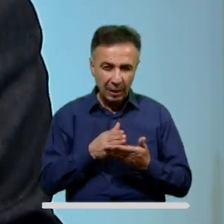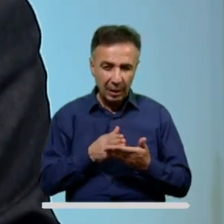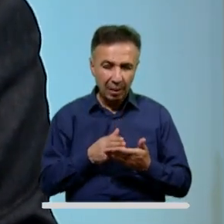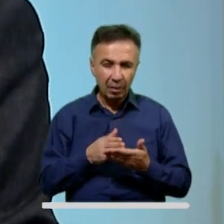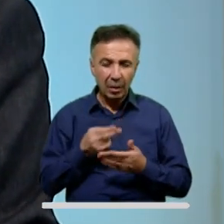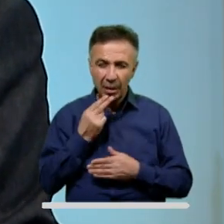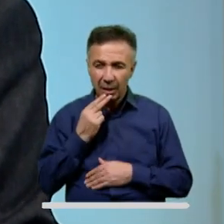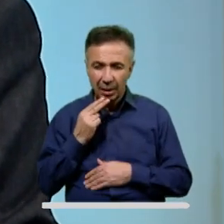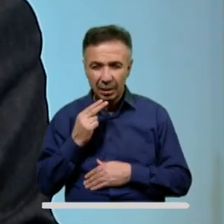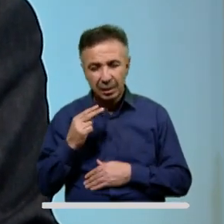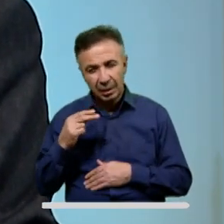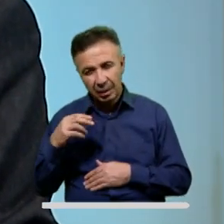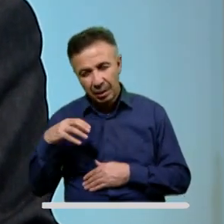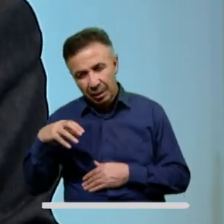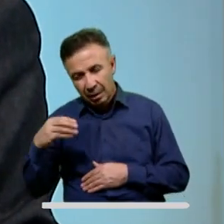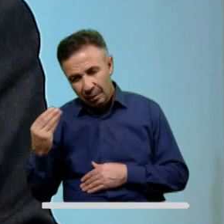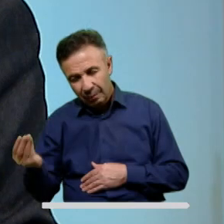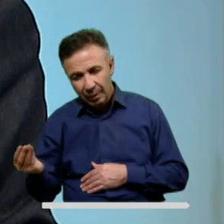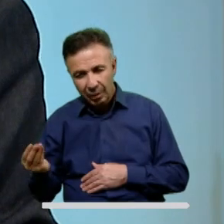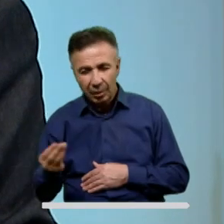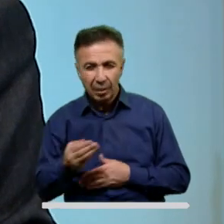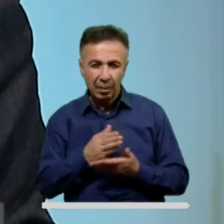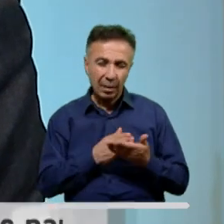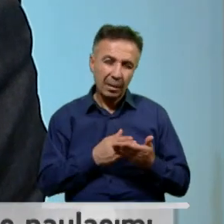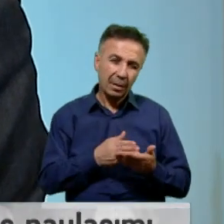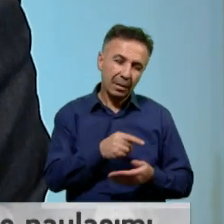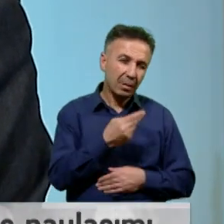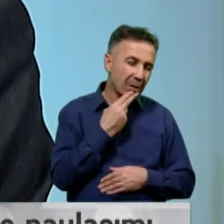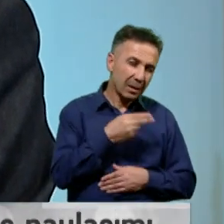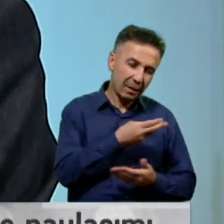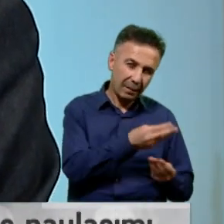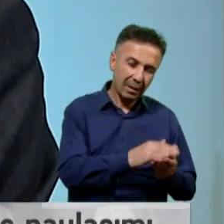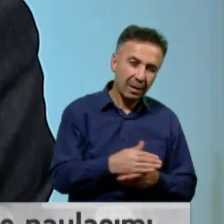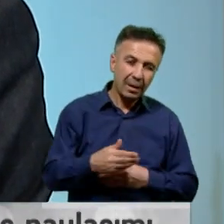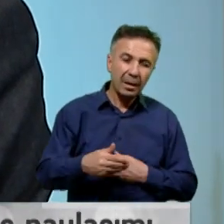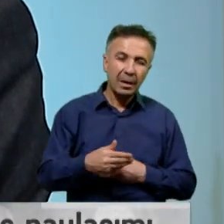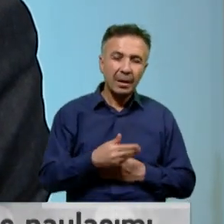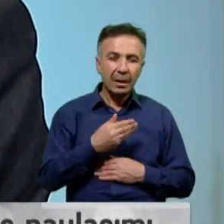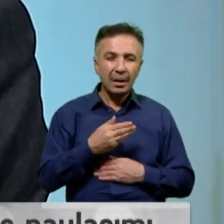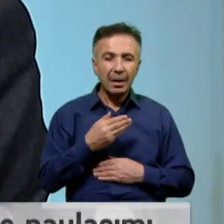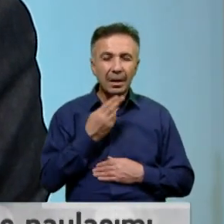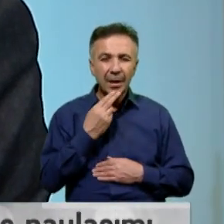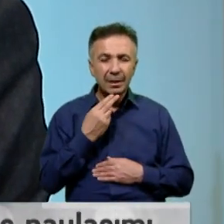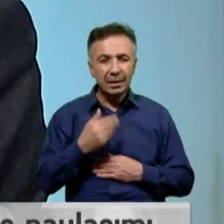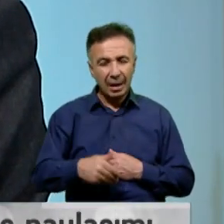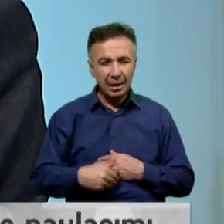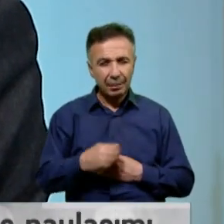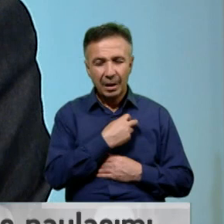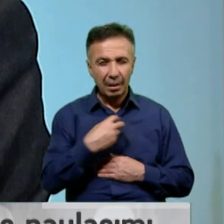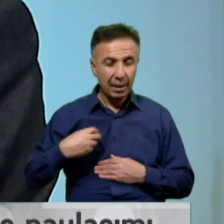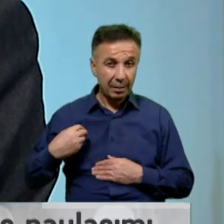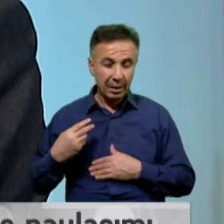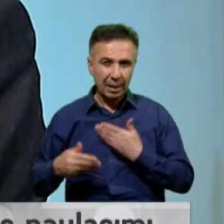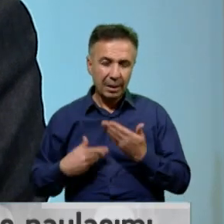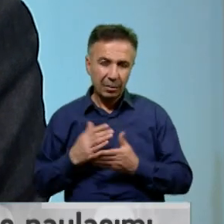öbürüne yarısını veriyor. Onlar yavrucağız, yani kadın aç. Bunu Peygamberimiz anlatıyor. Böyle